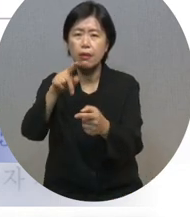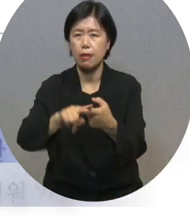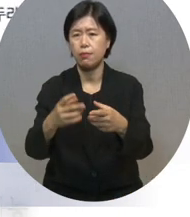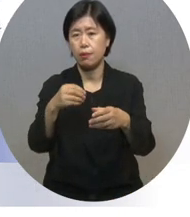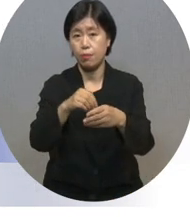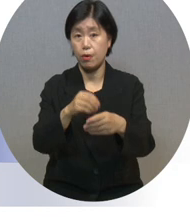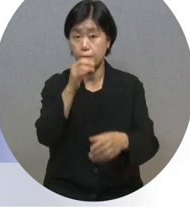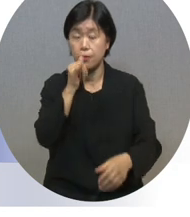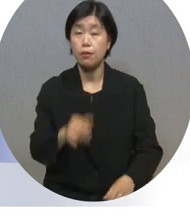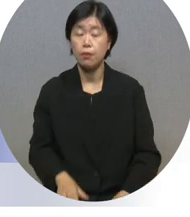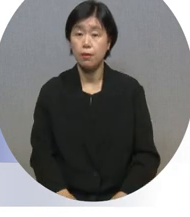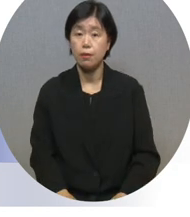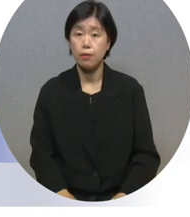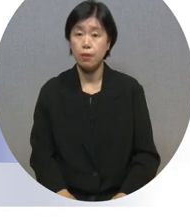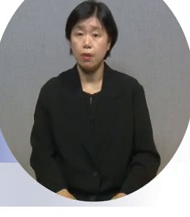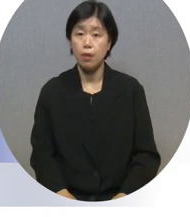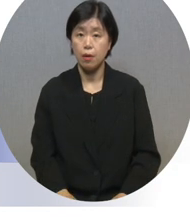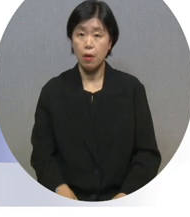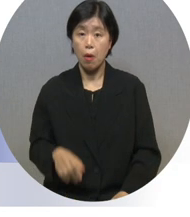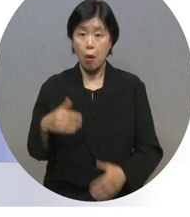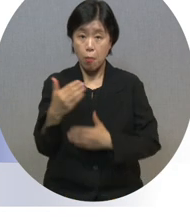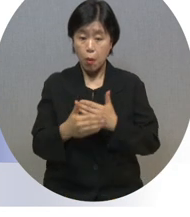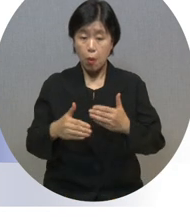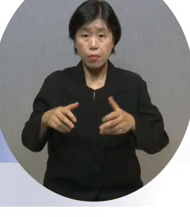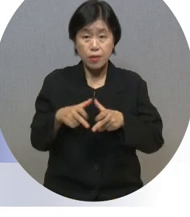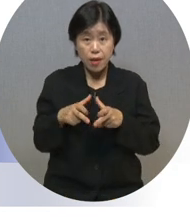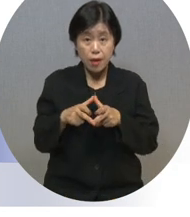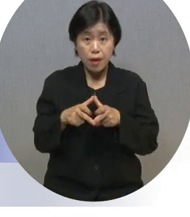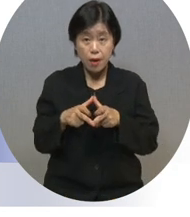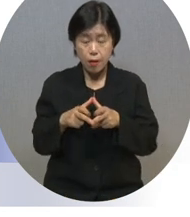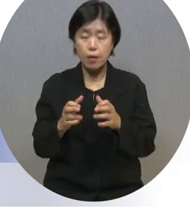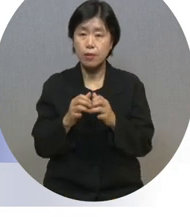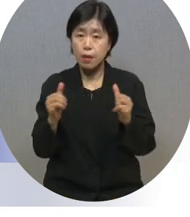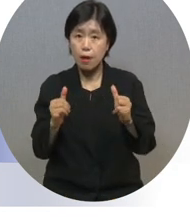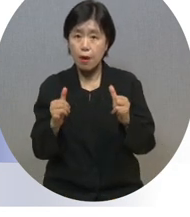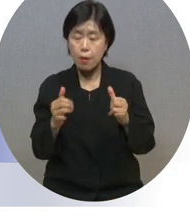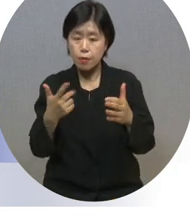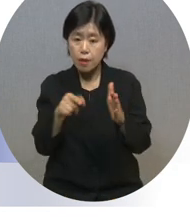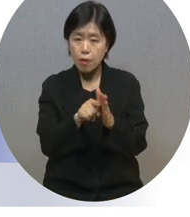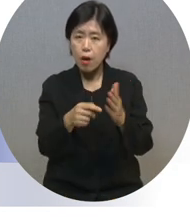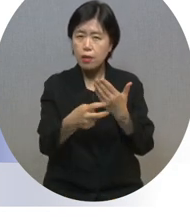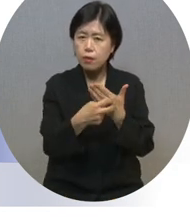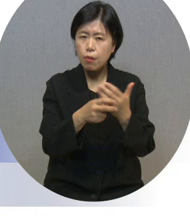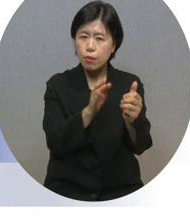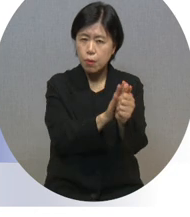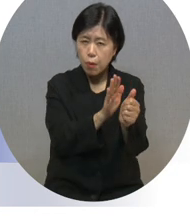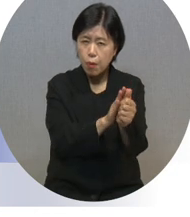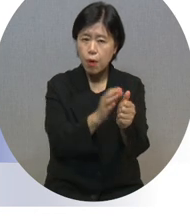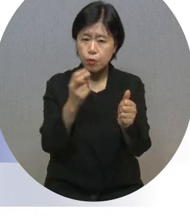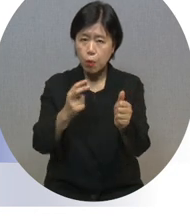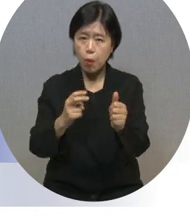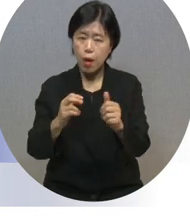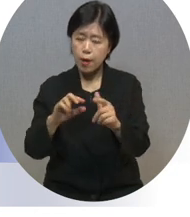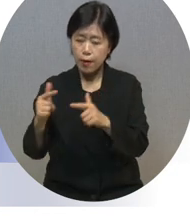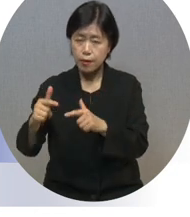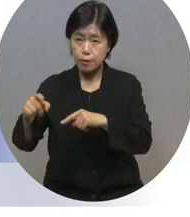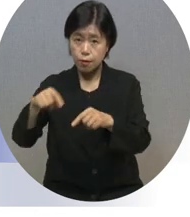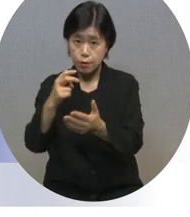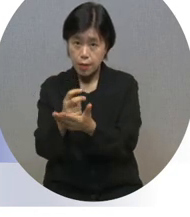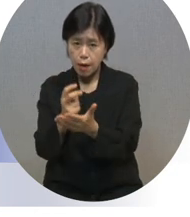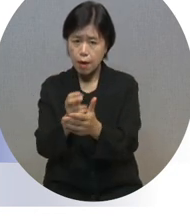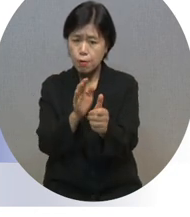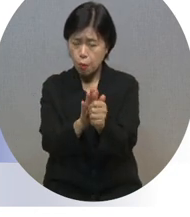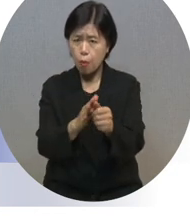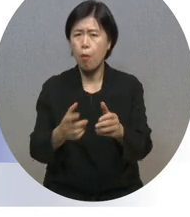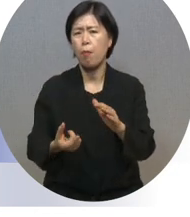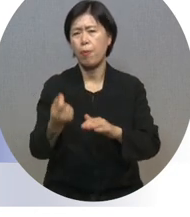있습니다. 내부기관 장애인의 삶의 질 향상을 위해 의료비 지원의 확대와 체계적인 정책 지원이 시급한 가운데